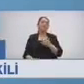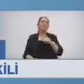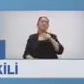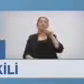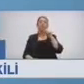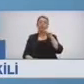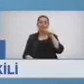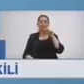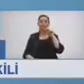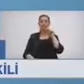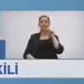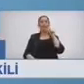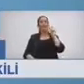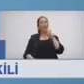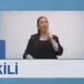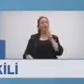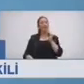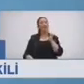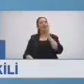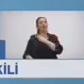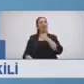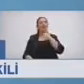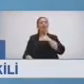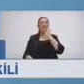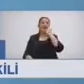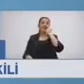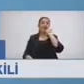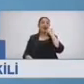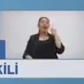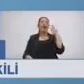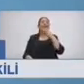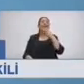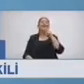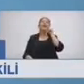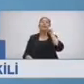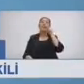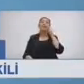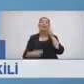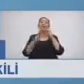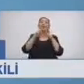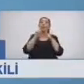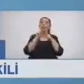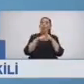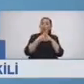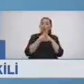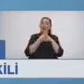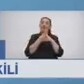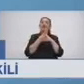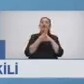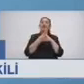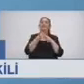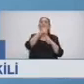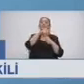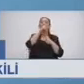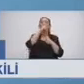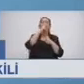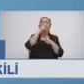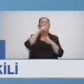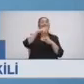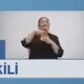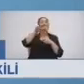yatırımlardan ziyade ben Ekrem Bey'e projelerini ve bu etkilenen köyleri sundum kendisine.